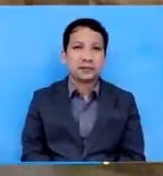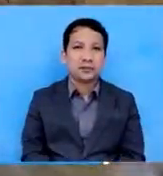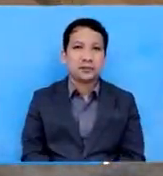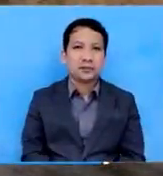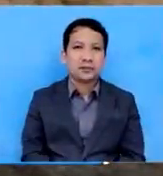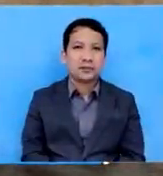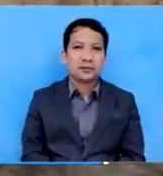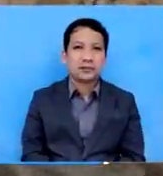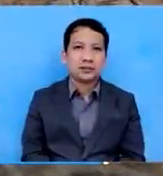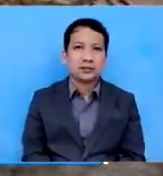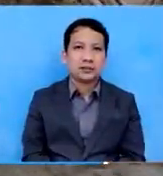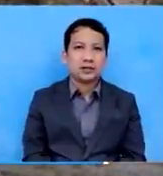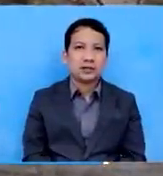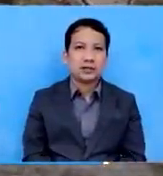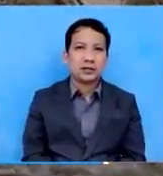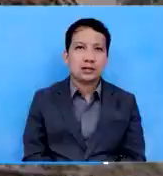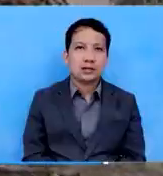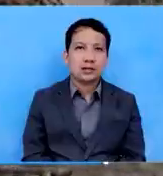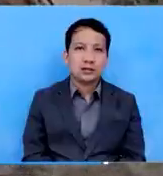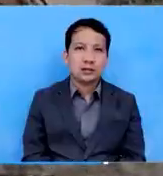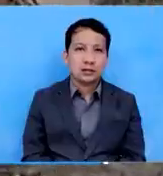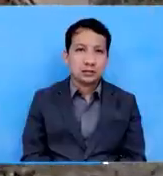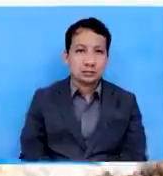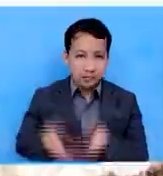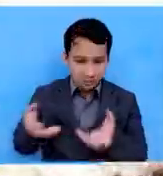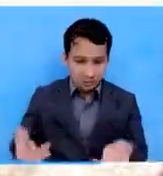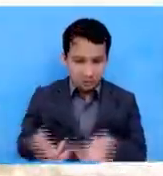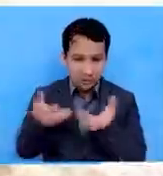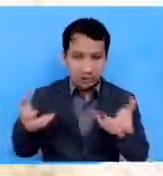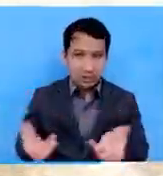Pagkakabod o paglalabadero ang tawag dyan.